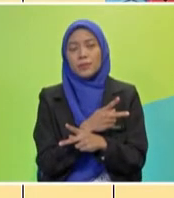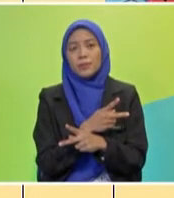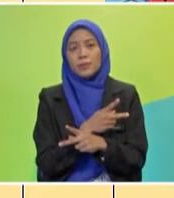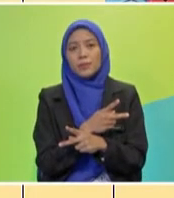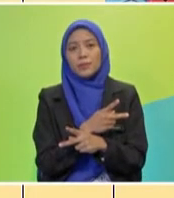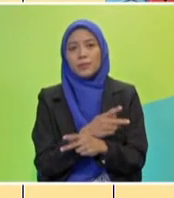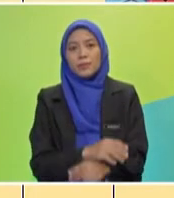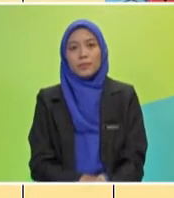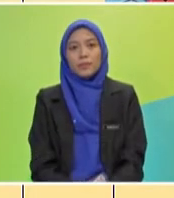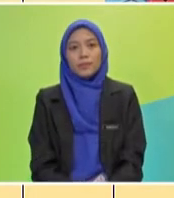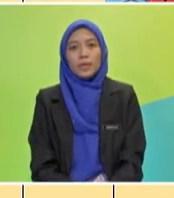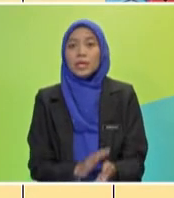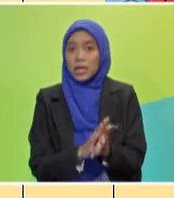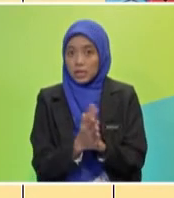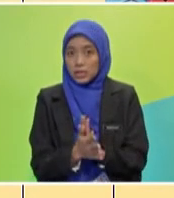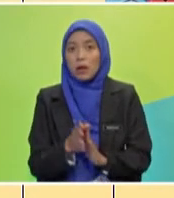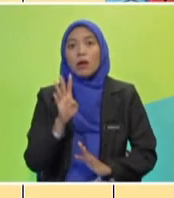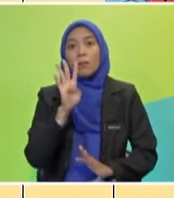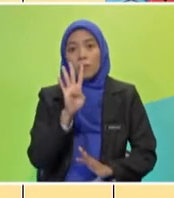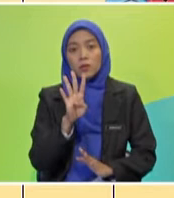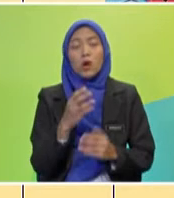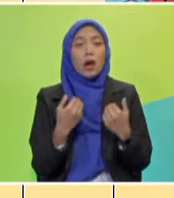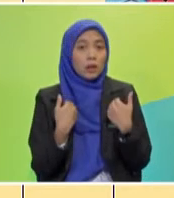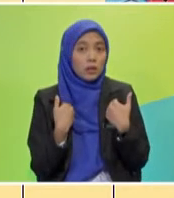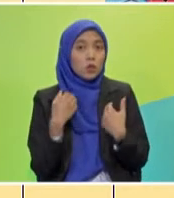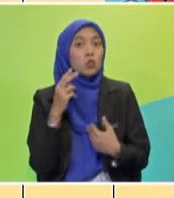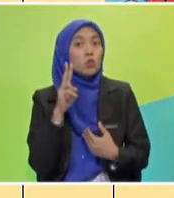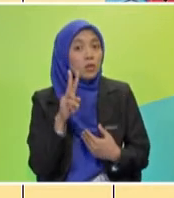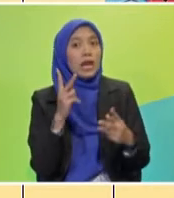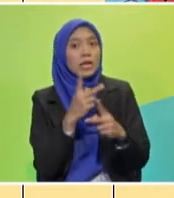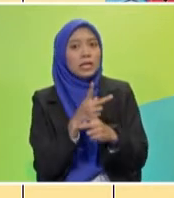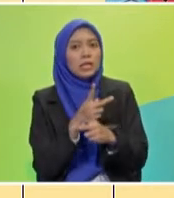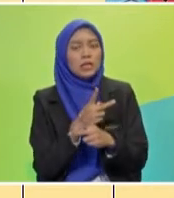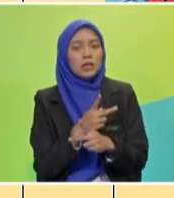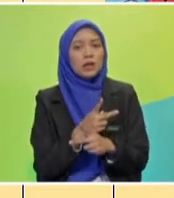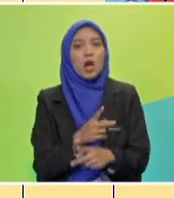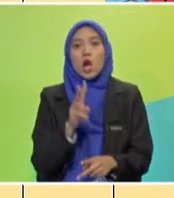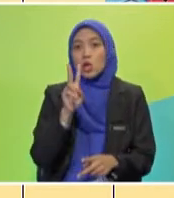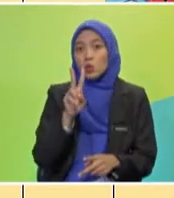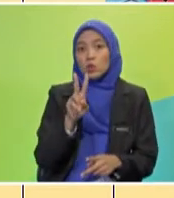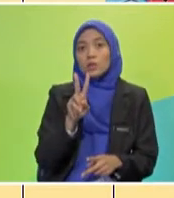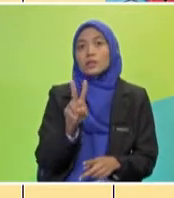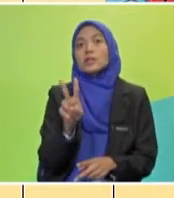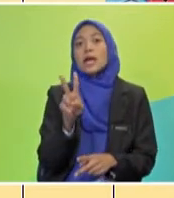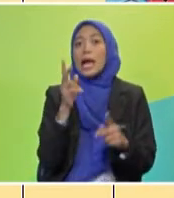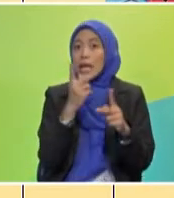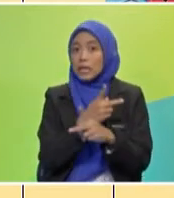Pun jadi bila empat tu ada dua kali, ni kita dapat dua kali empat dia